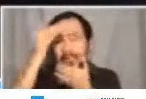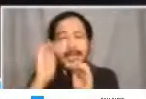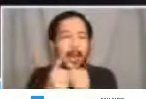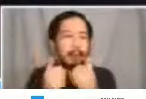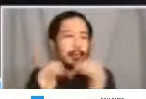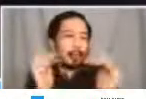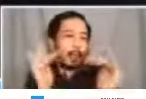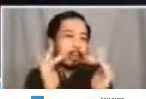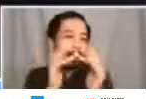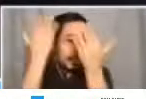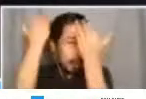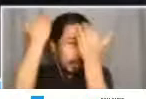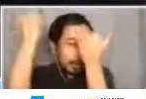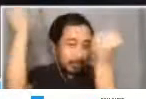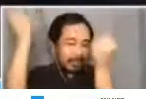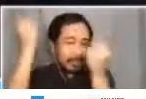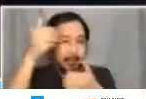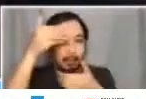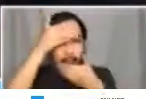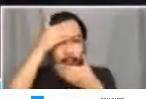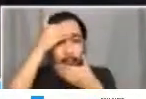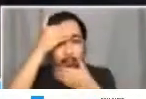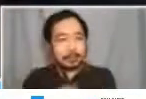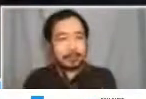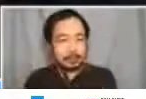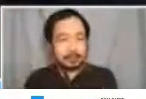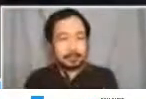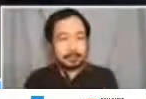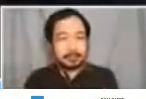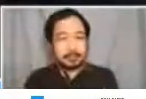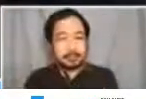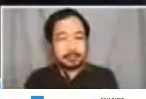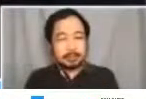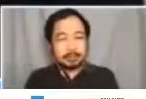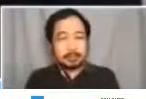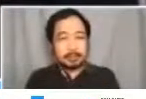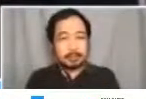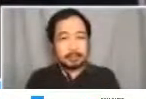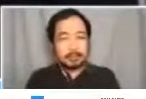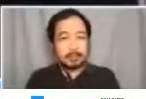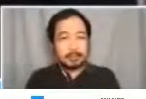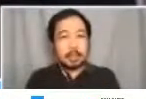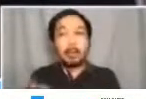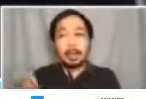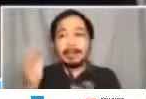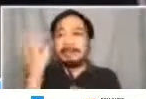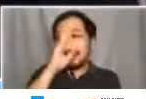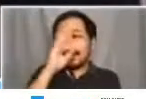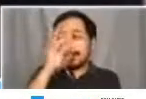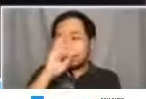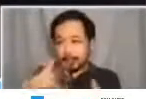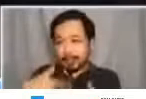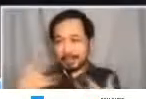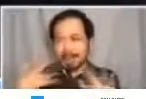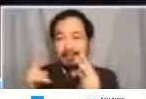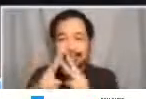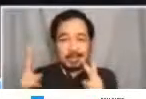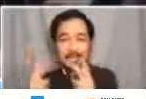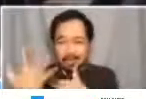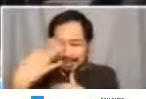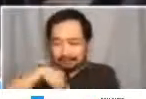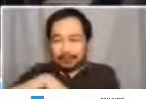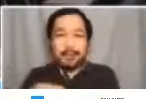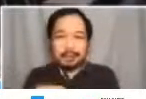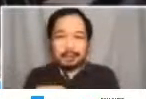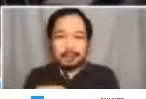Thank you very much, Yusek Martin and Yusek Raki, for having good day to you. You're welcome, ma'am. Kumustahin